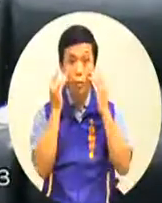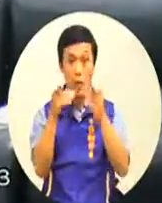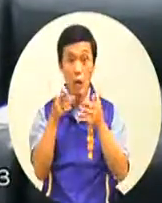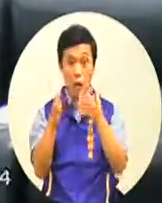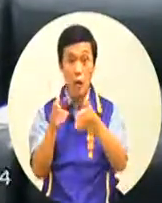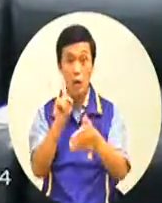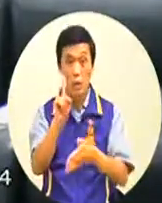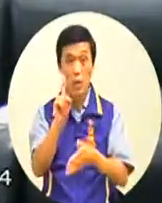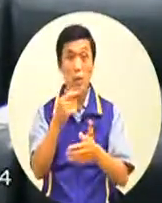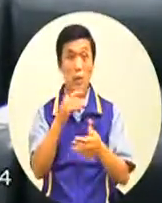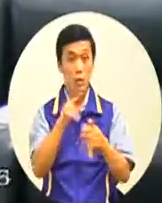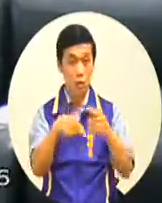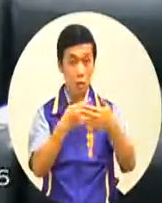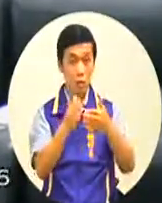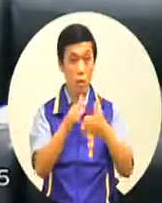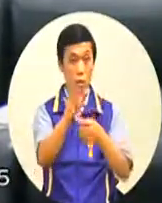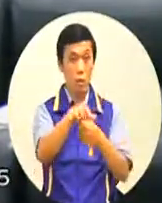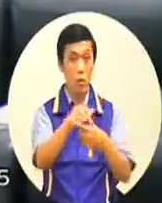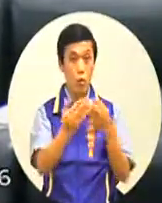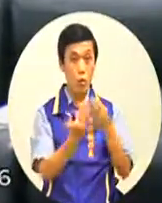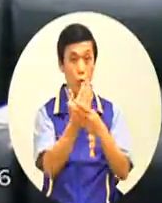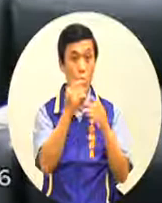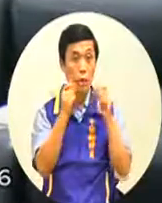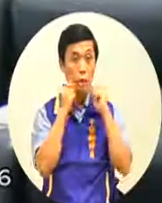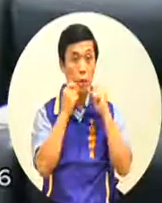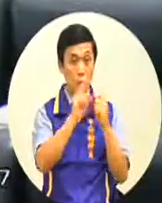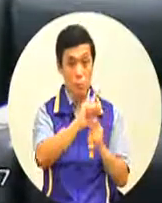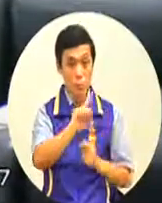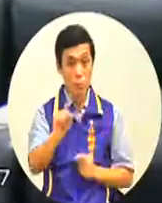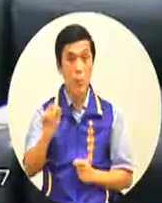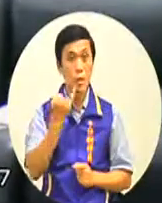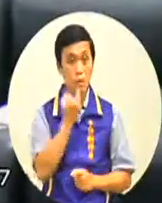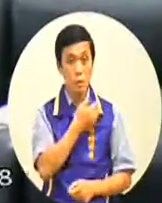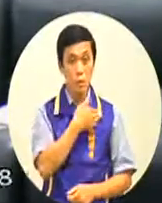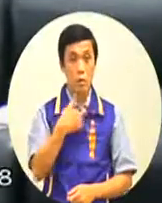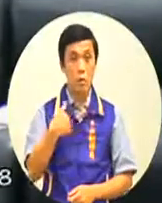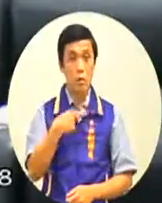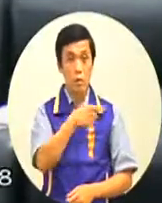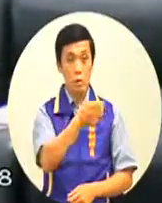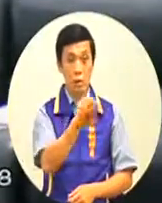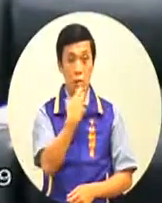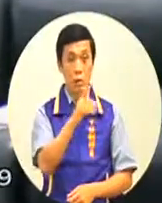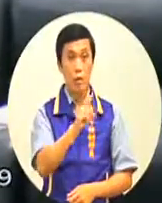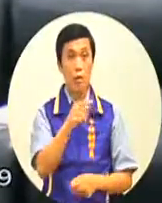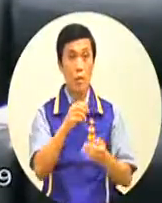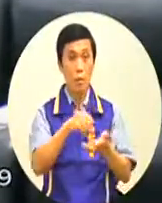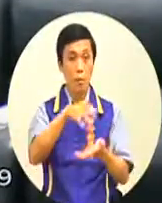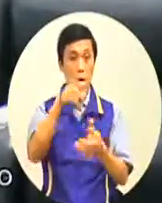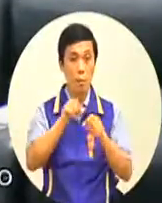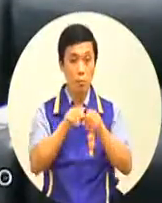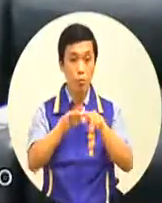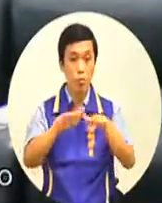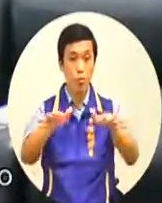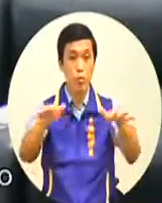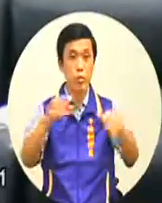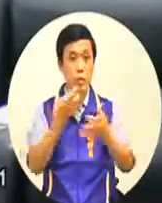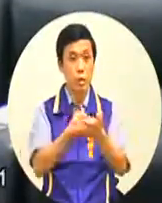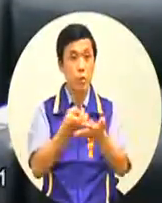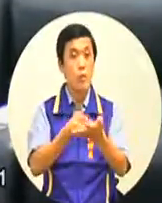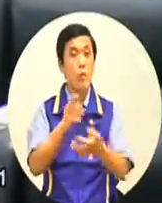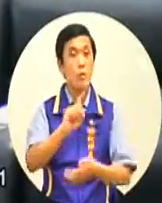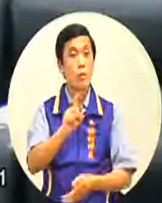只要农产品都会有可能。然后他就跟我说啊。他说那个辐射多严重，他说他们在做研